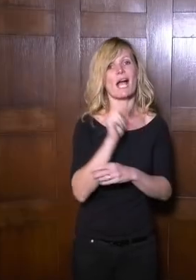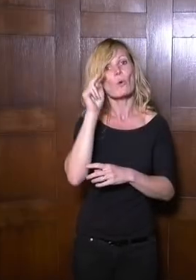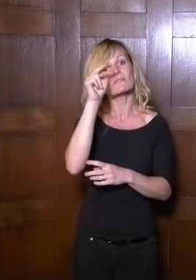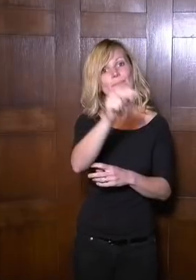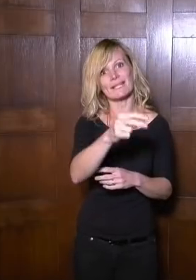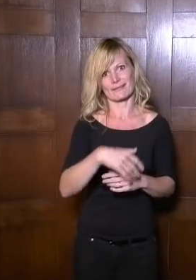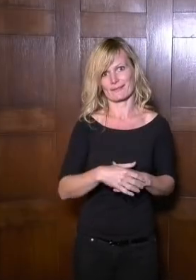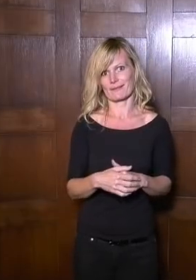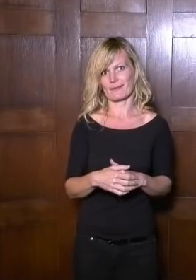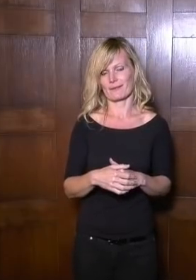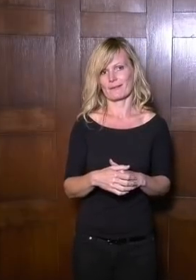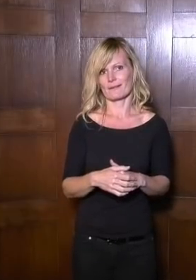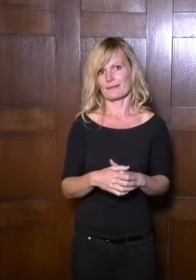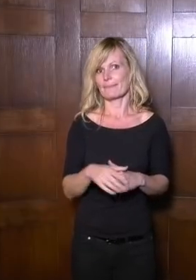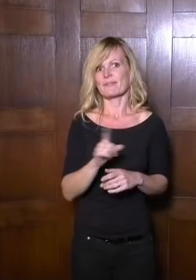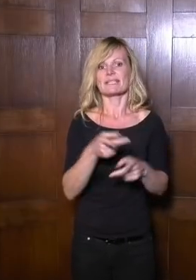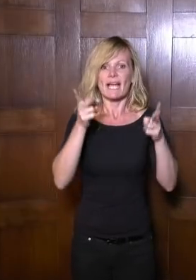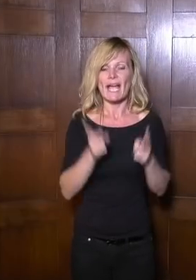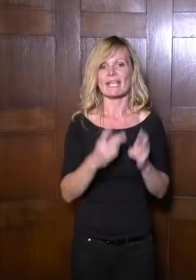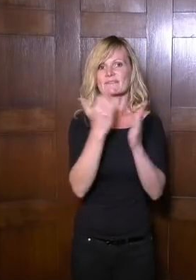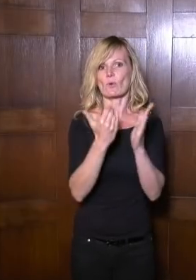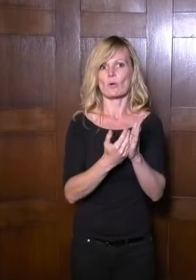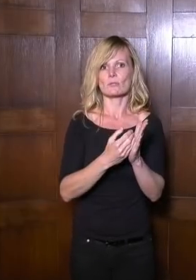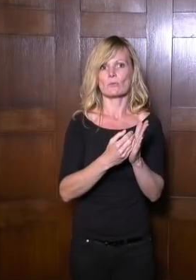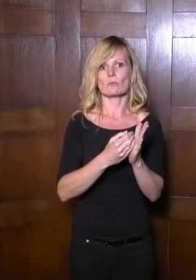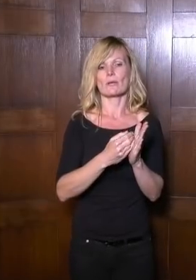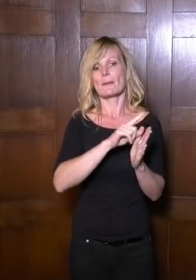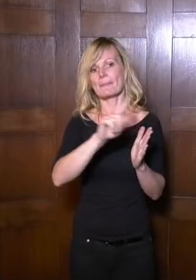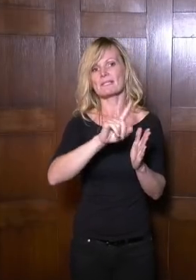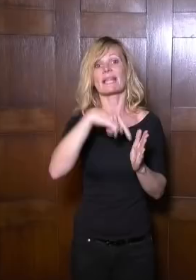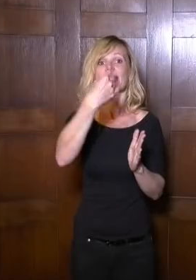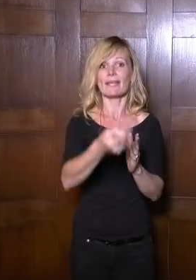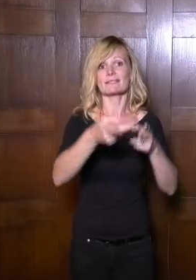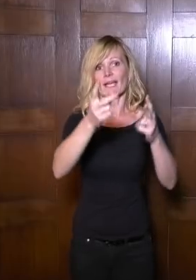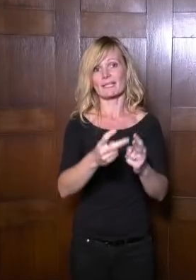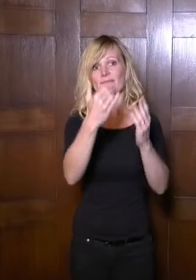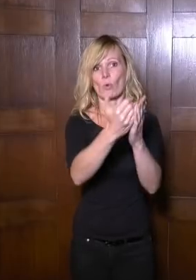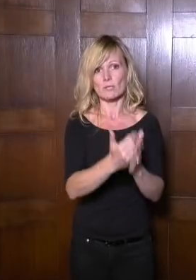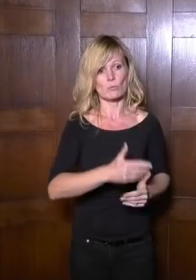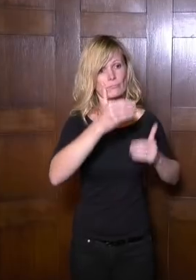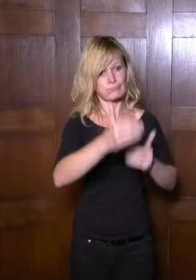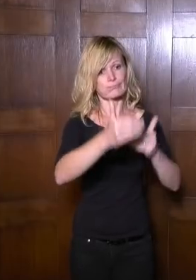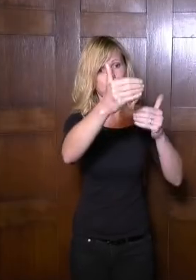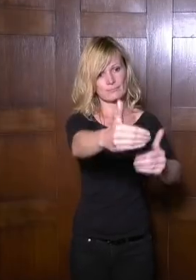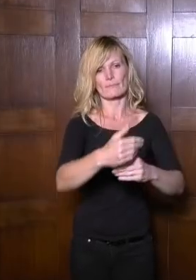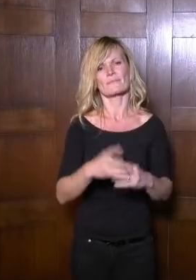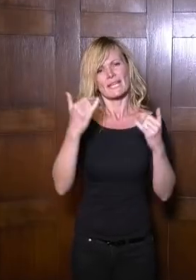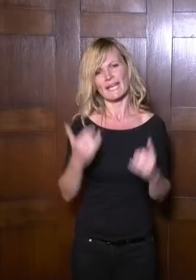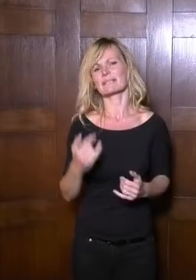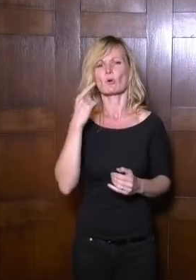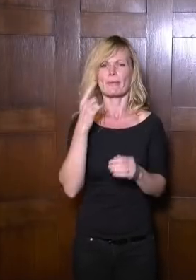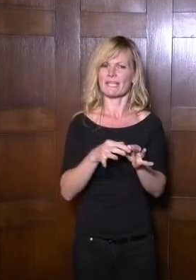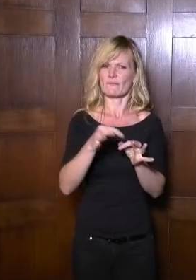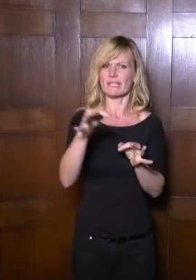geben, nicht von Rechtsverordnung zu Rechtsverordnung. Ich denke, es ist zurzeit das Infektionsgeschehen so, dass wir doch ein